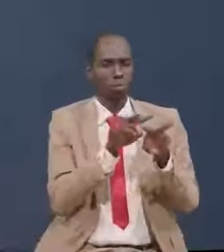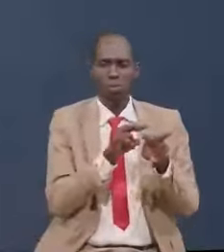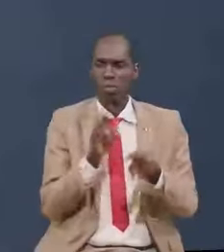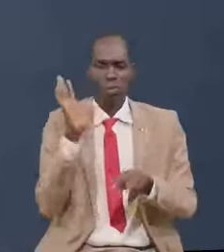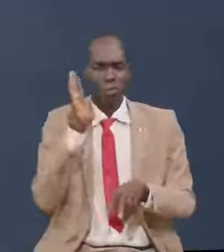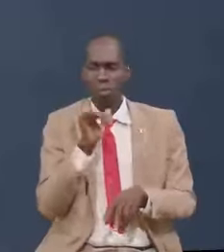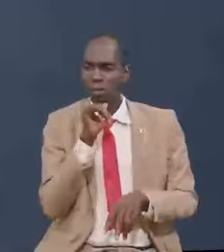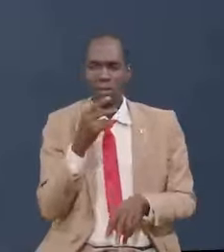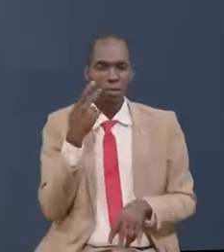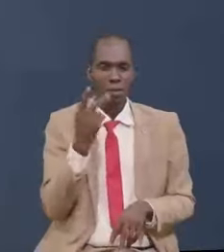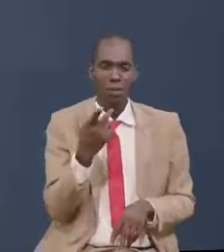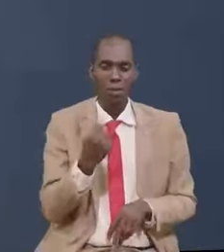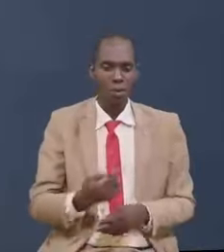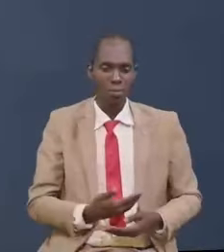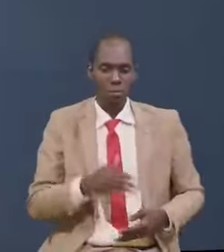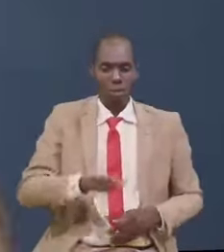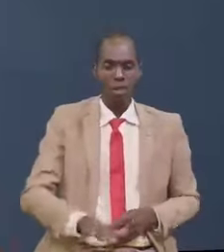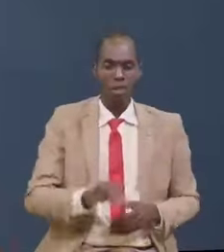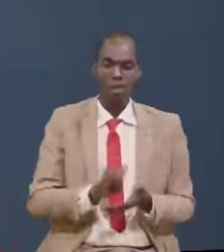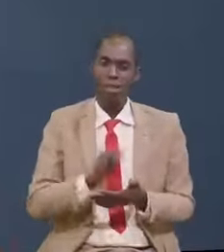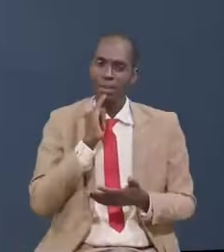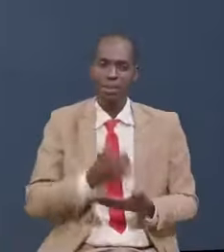Maintenant, quand les gens regardent autour de nous, ils ne vont pas voir un enfant qui est né.